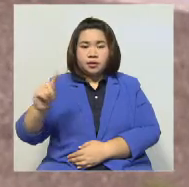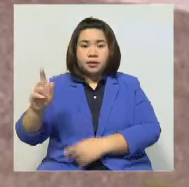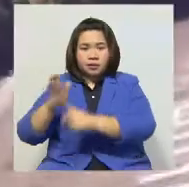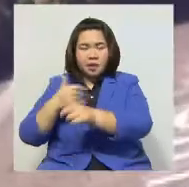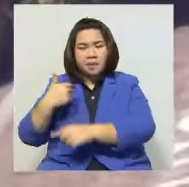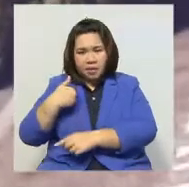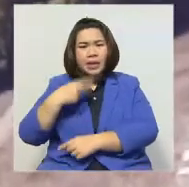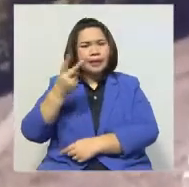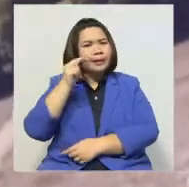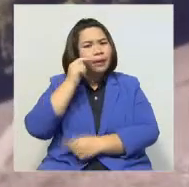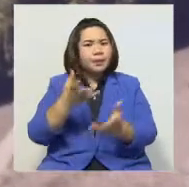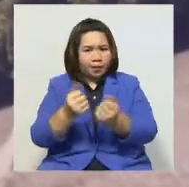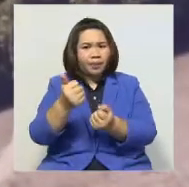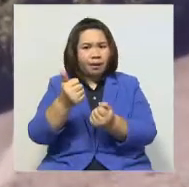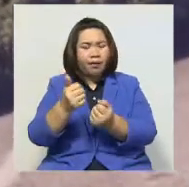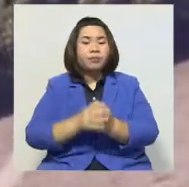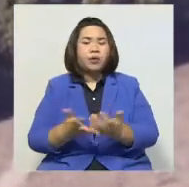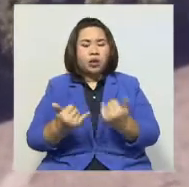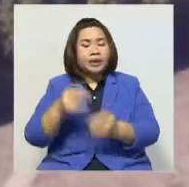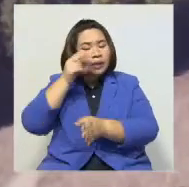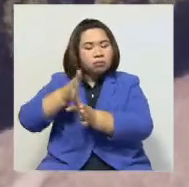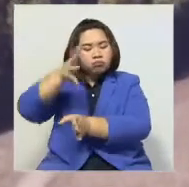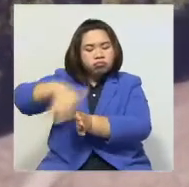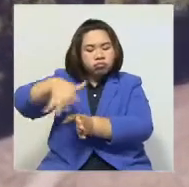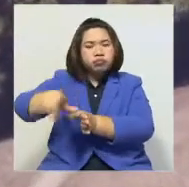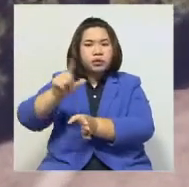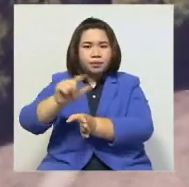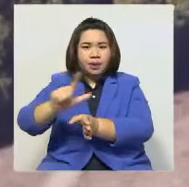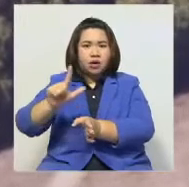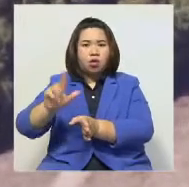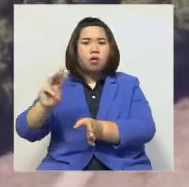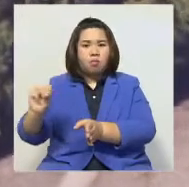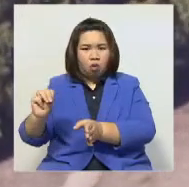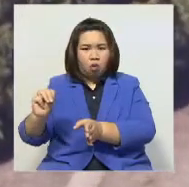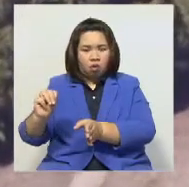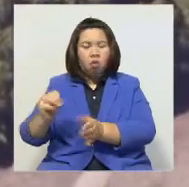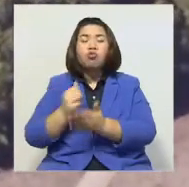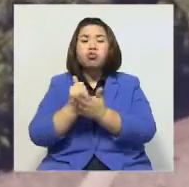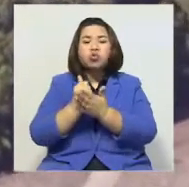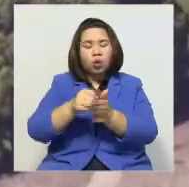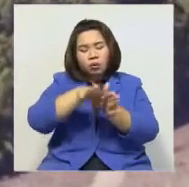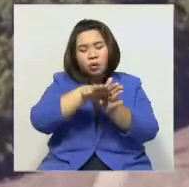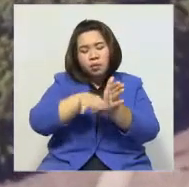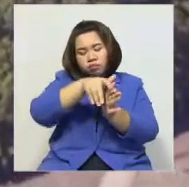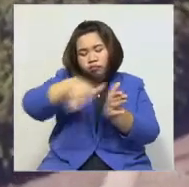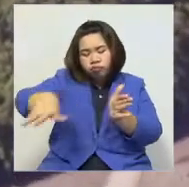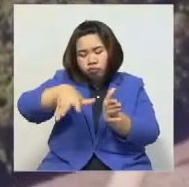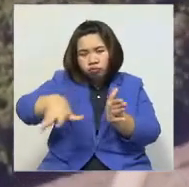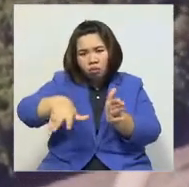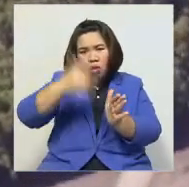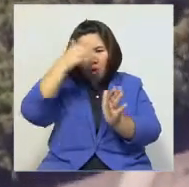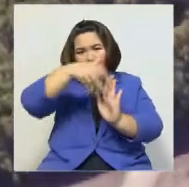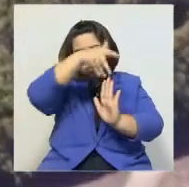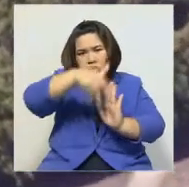ล้านลูกบาศก์เมตรและในช่วงนี้ครับระบายน้ำออกวันละเกือบ20ล้านลูกบาศก์เมตรเพื่อพร่องน้ำออกเตรียมรับมวลน้ำเหนือที่จะไหลลงอ่าง